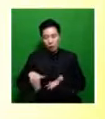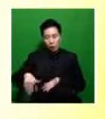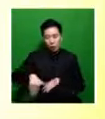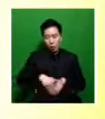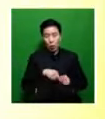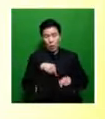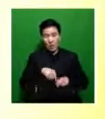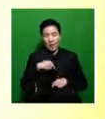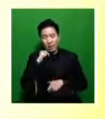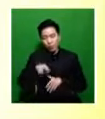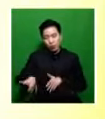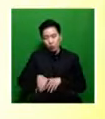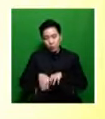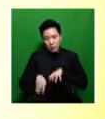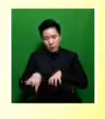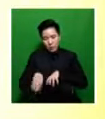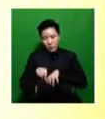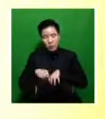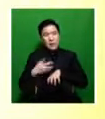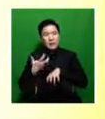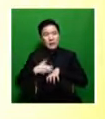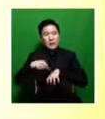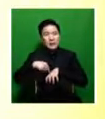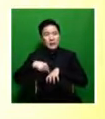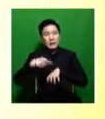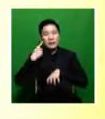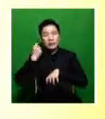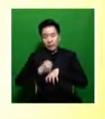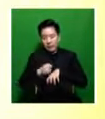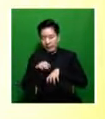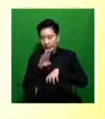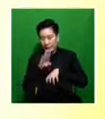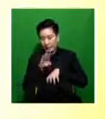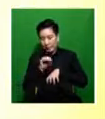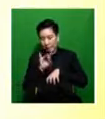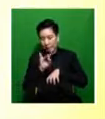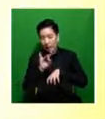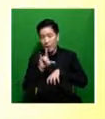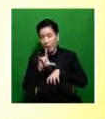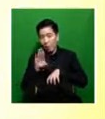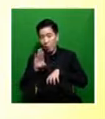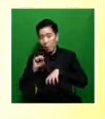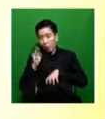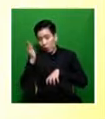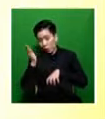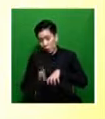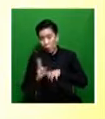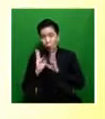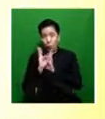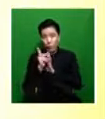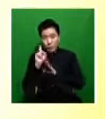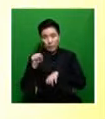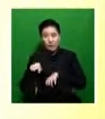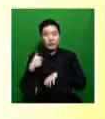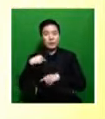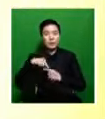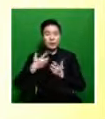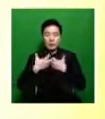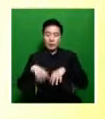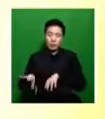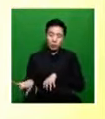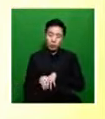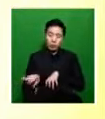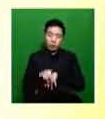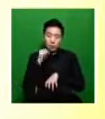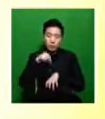รีนะคะขนาดอยู่ที่48ลูกบาศก์เมตรต่อวินาทีนอกจากตรงสถานีสูบน้ำนี้